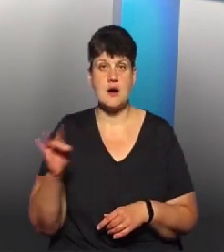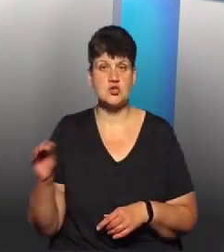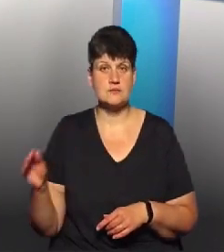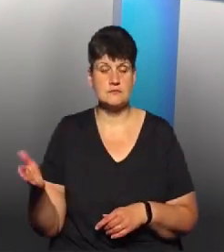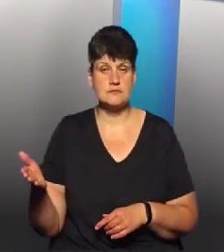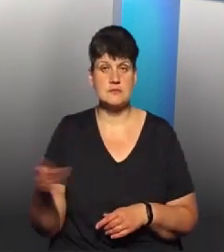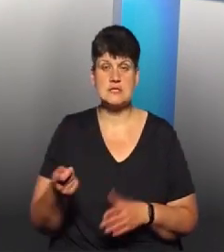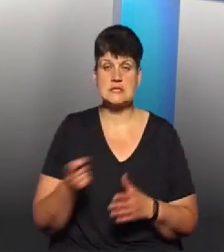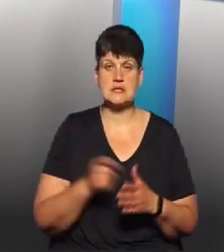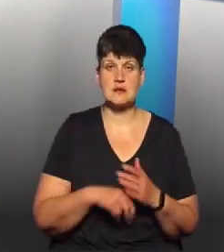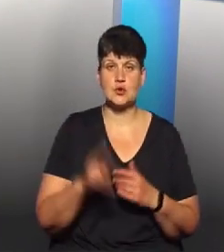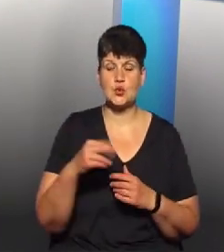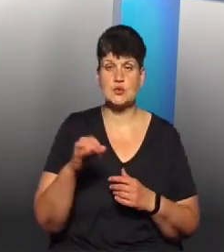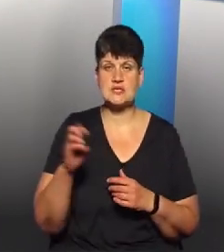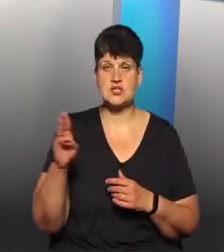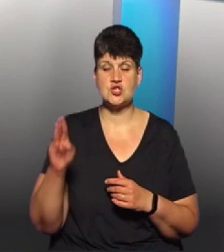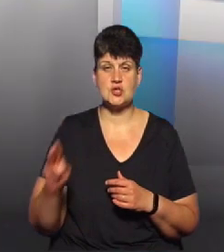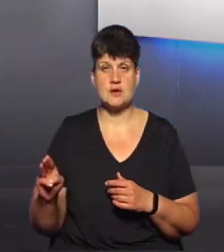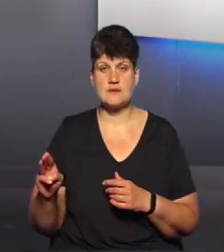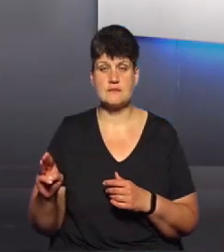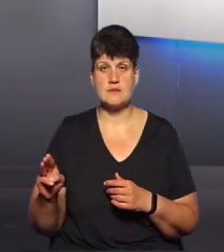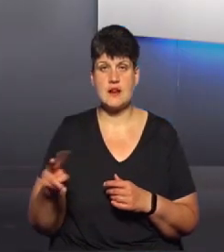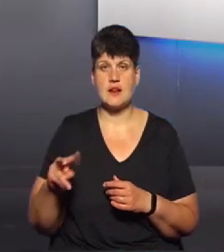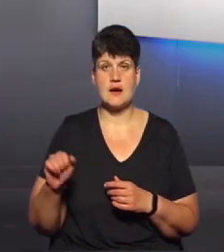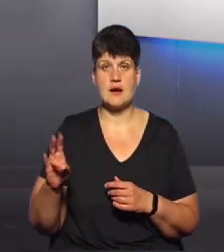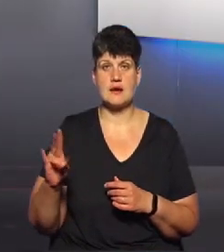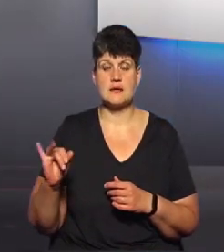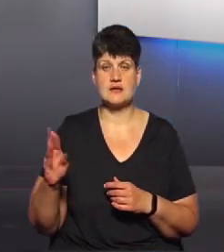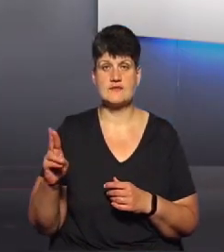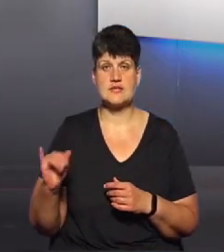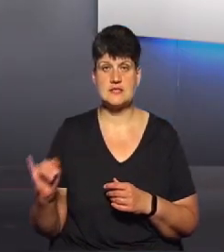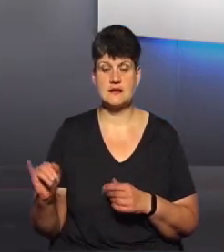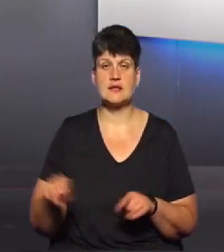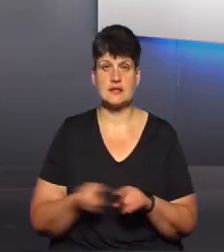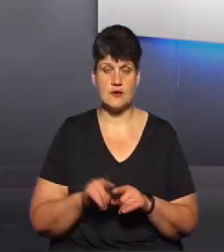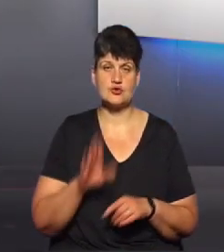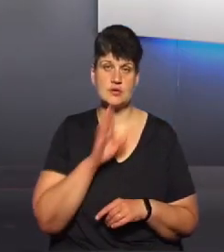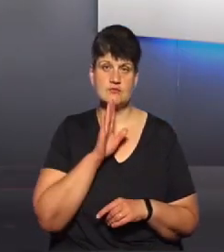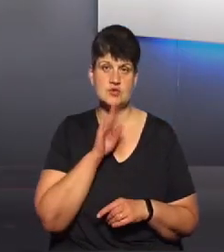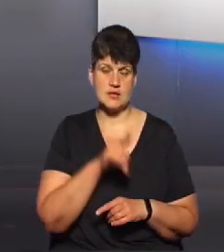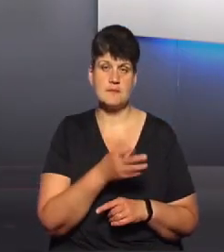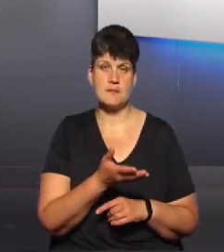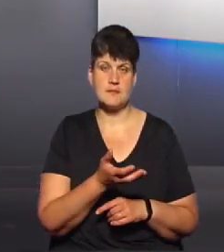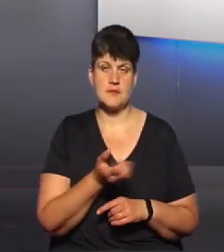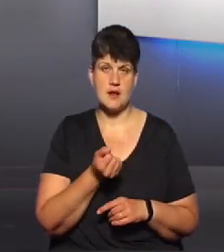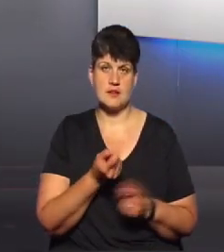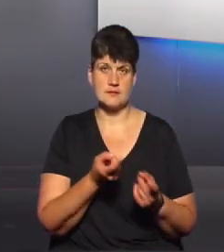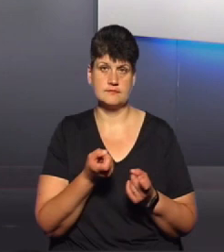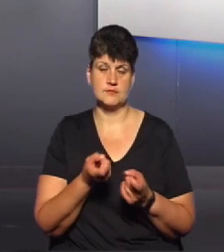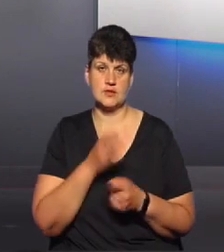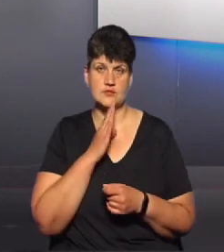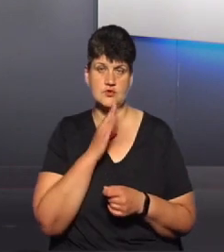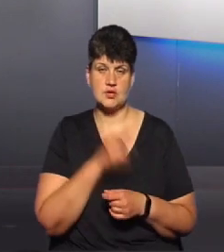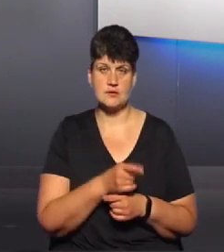Закрили ДЮСШ, дитячо-юнацьку спортивну школу в Ланівцях, де теж ми залучали дівчат